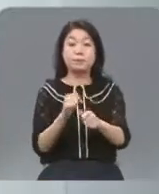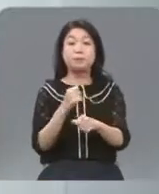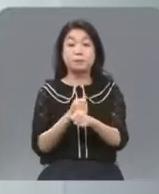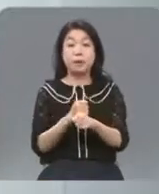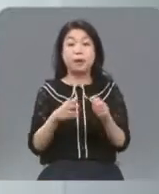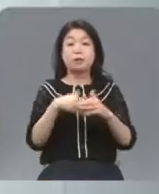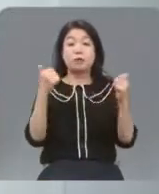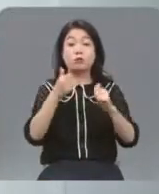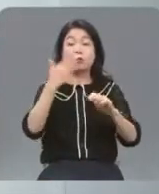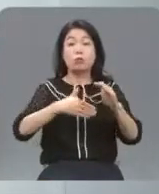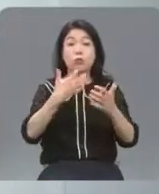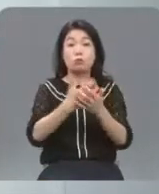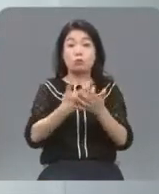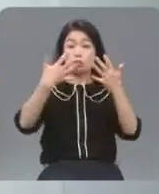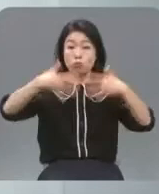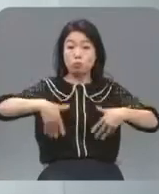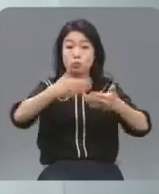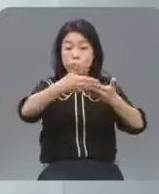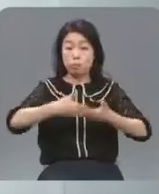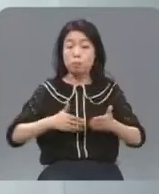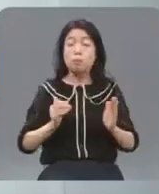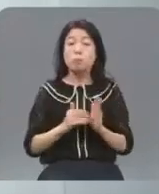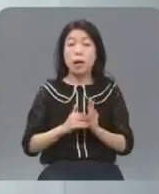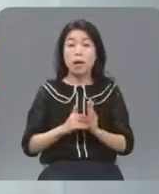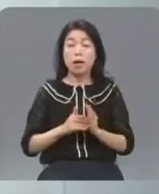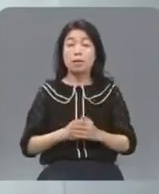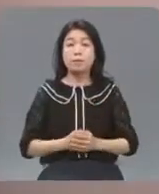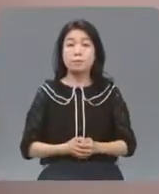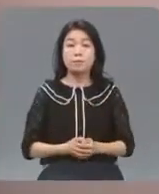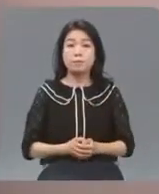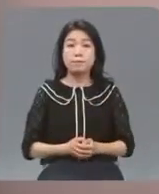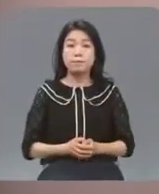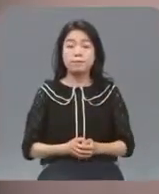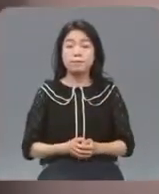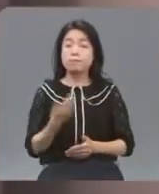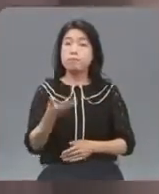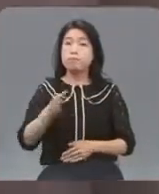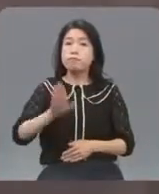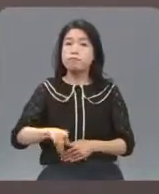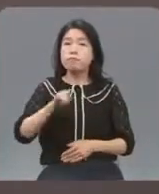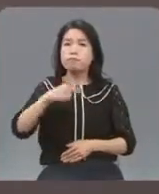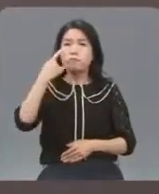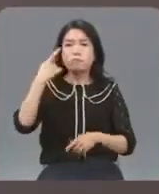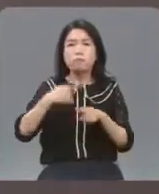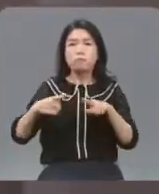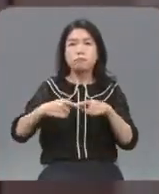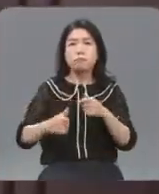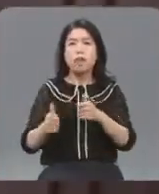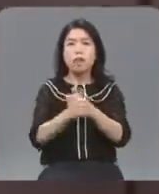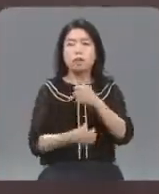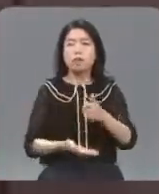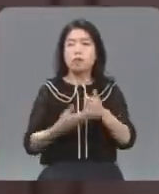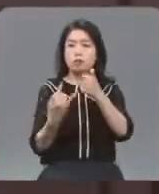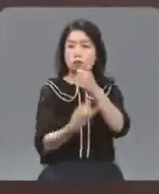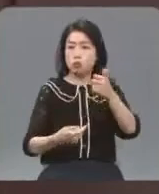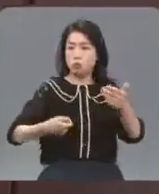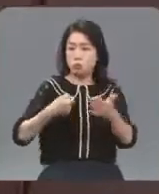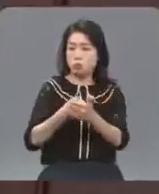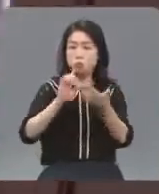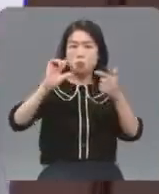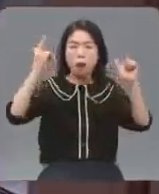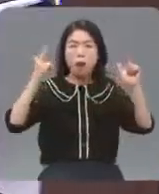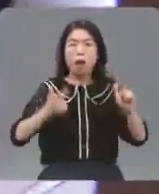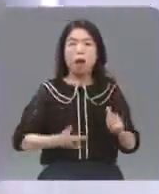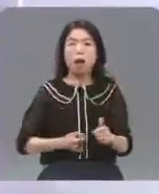있어요 쉬운 동안 조건을 조금 거 가능 거다 하지만 이를 심의 1 임원추천위원회 결정은 달랐습니다